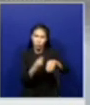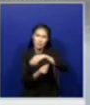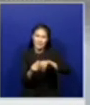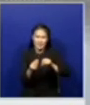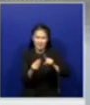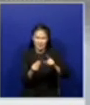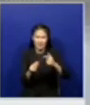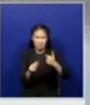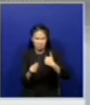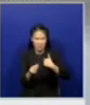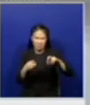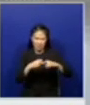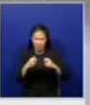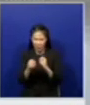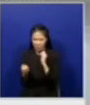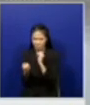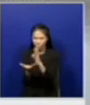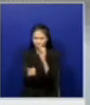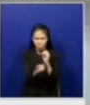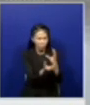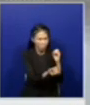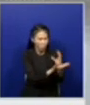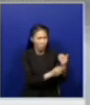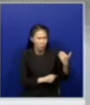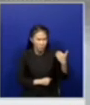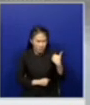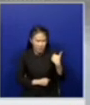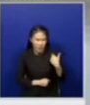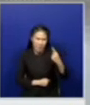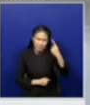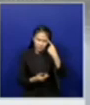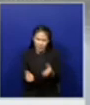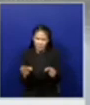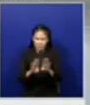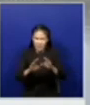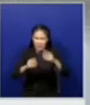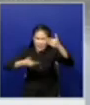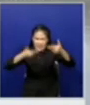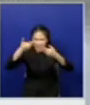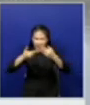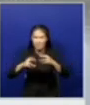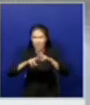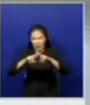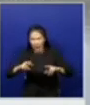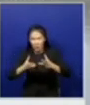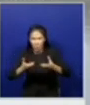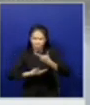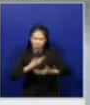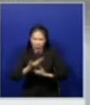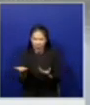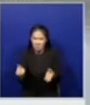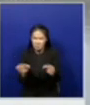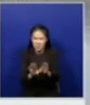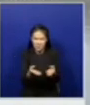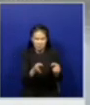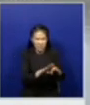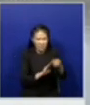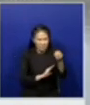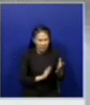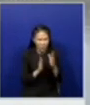ลมีการปิดกิจการต่างๆมากมายจะมีคนตกงานเกือบ10ล้านค